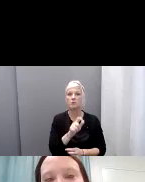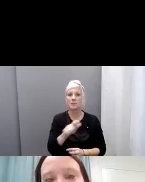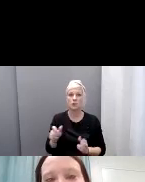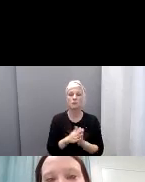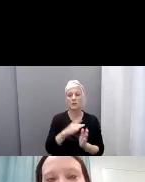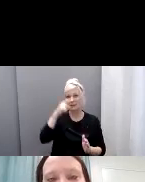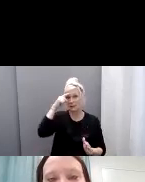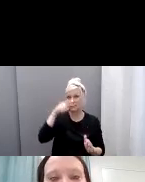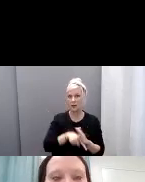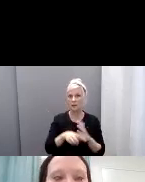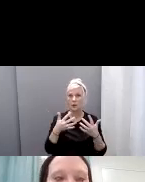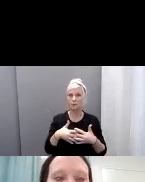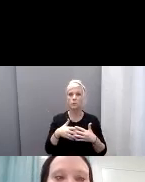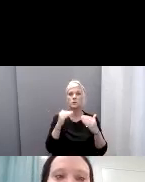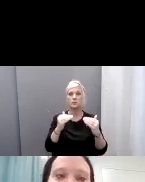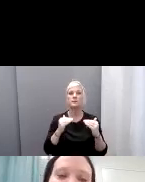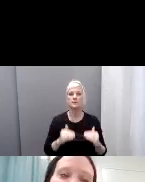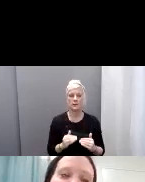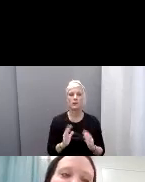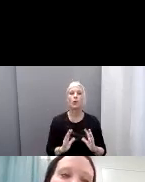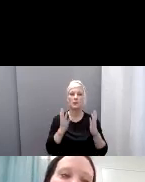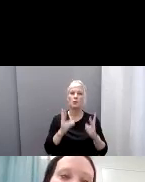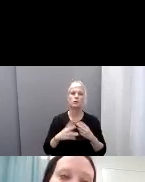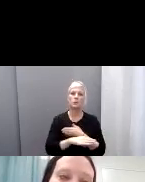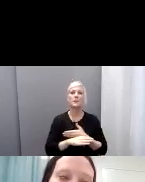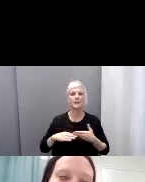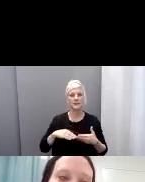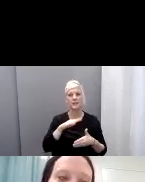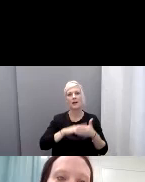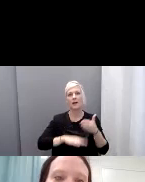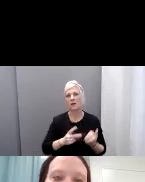intellektuell funktionsnedsättning upplever sig mer begränsade än andra.